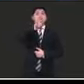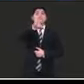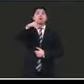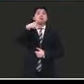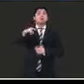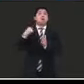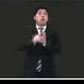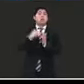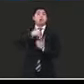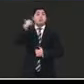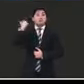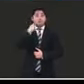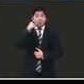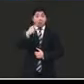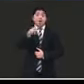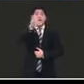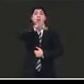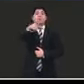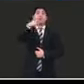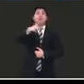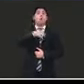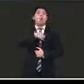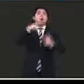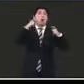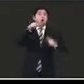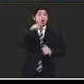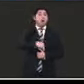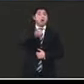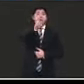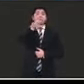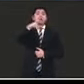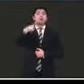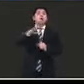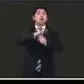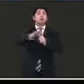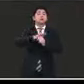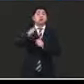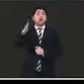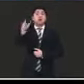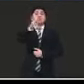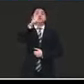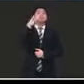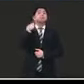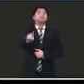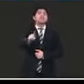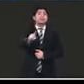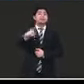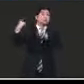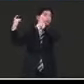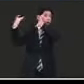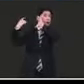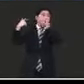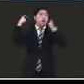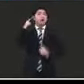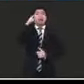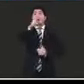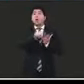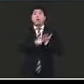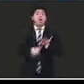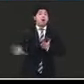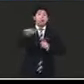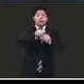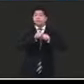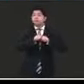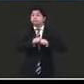Gaziantep'te 55.000 Konya'da 25 bini Kayseri'de 30 bini Diyarbakır'da olacak şekilde